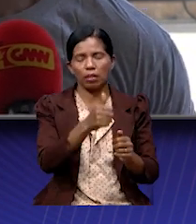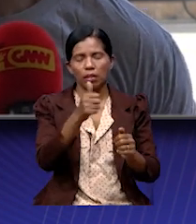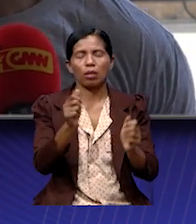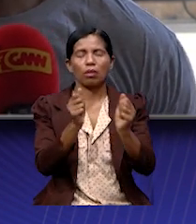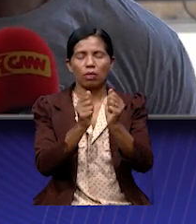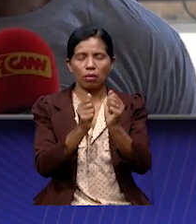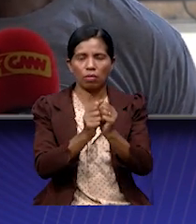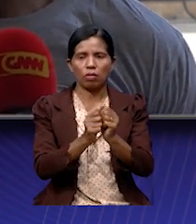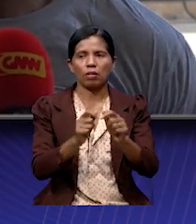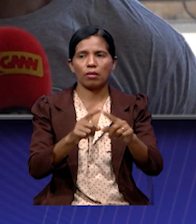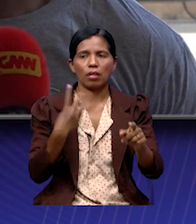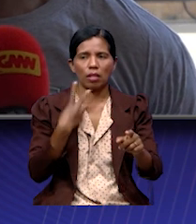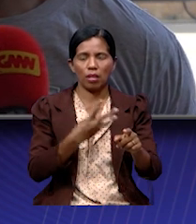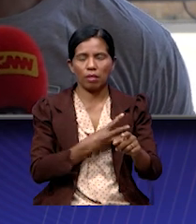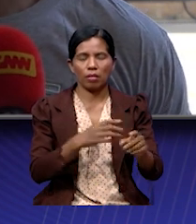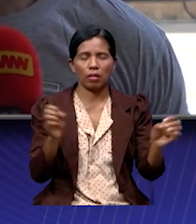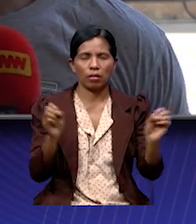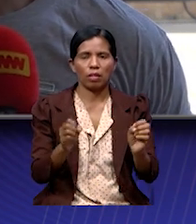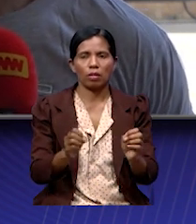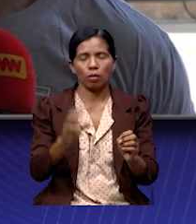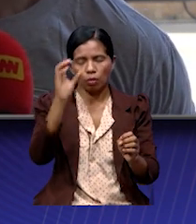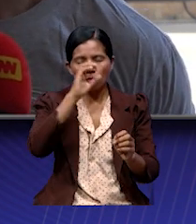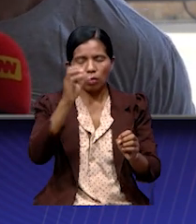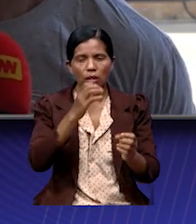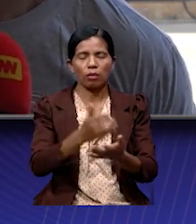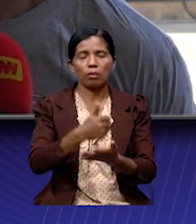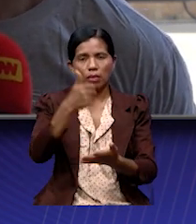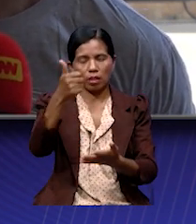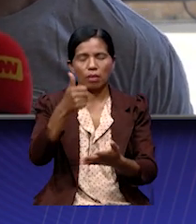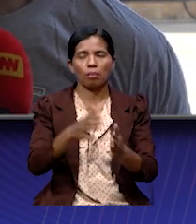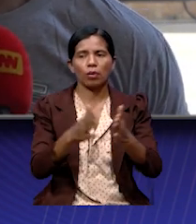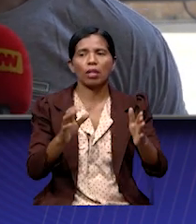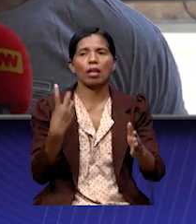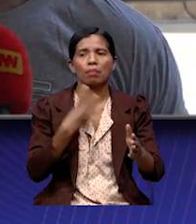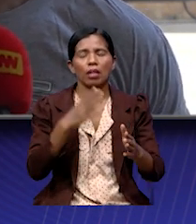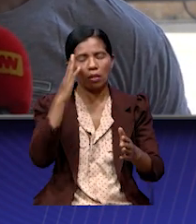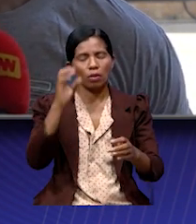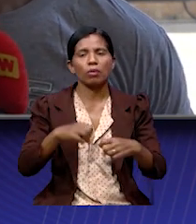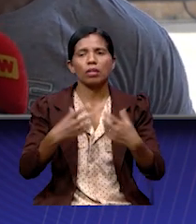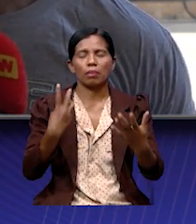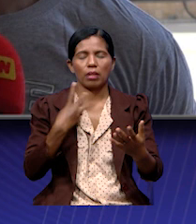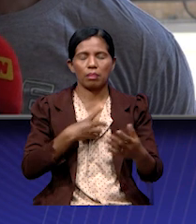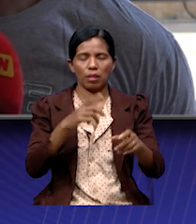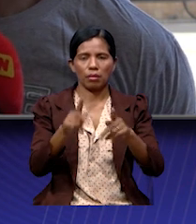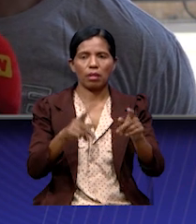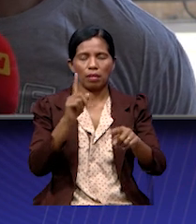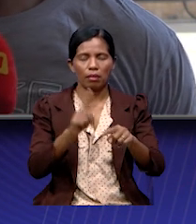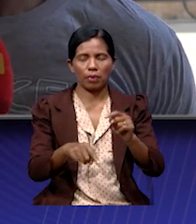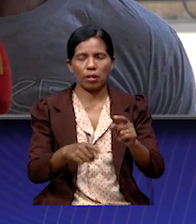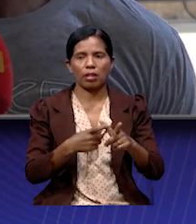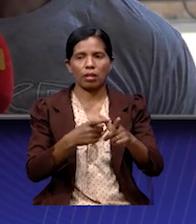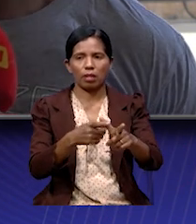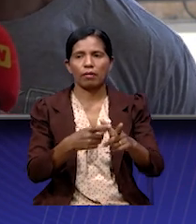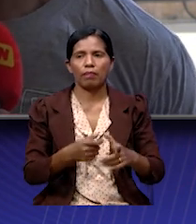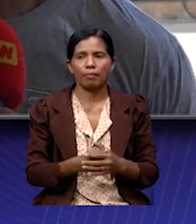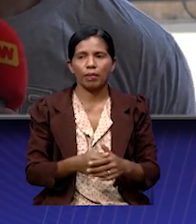mos laos agora laos ane buka lukur bote ane ane an sapar amni cliente la bel halai. Ini nema, kami persis jahalo